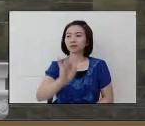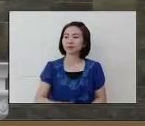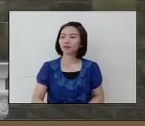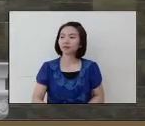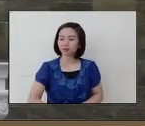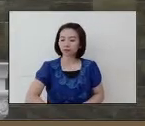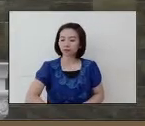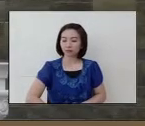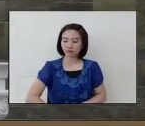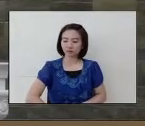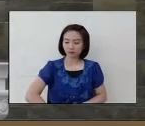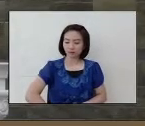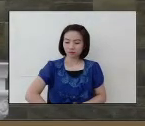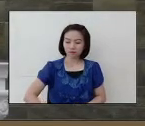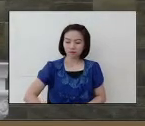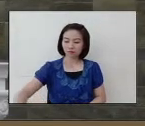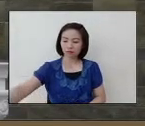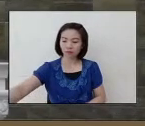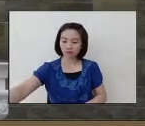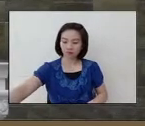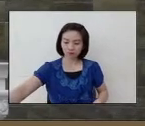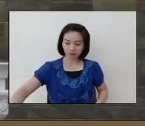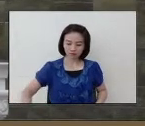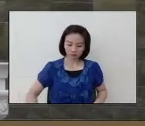in verse number